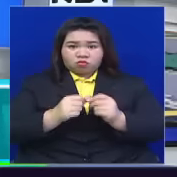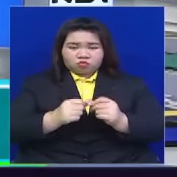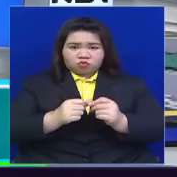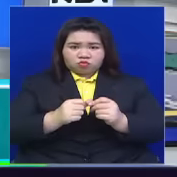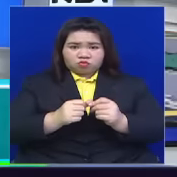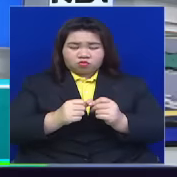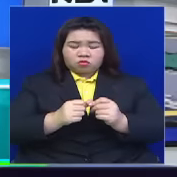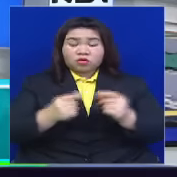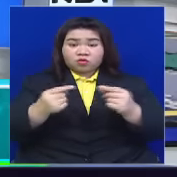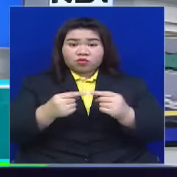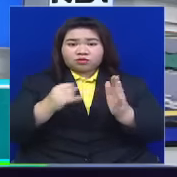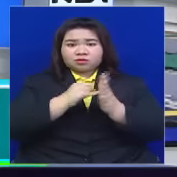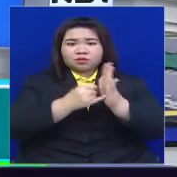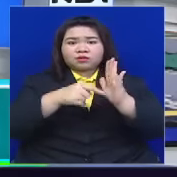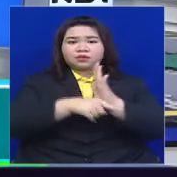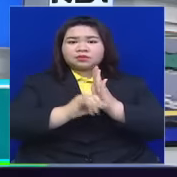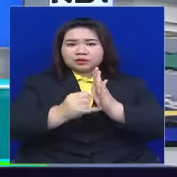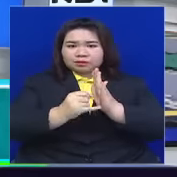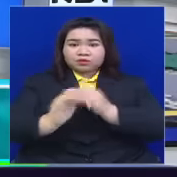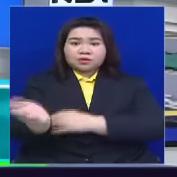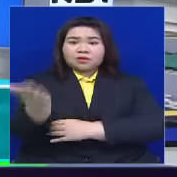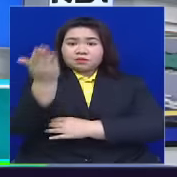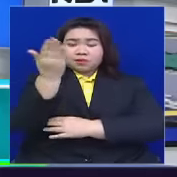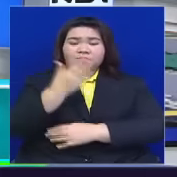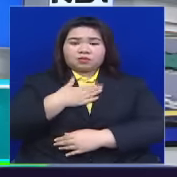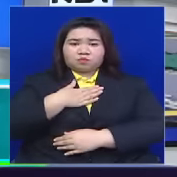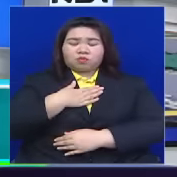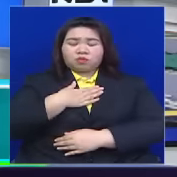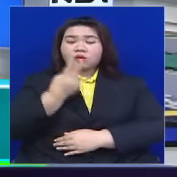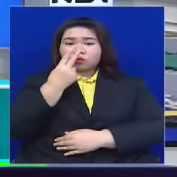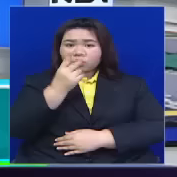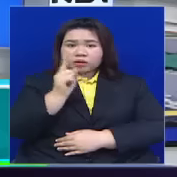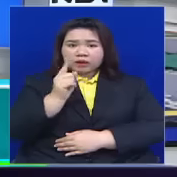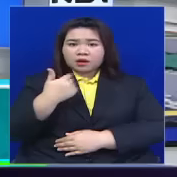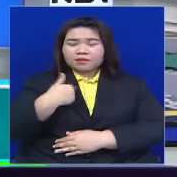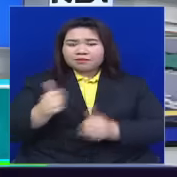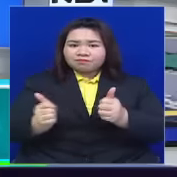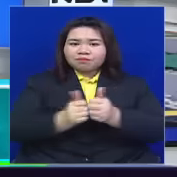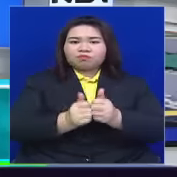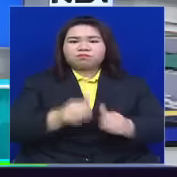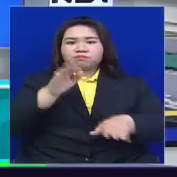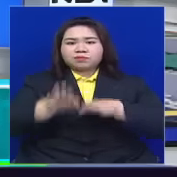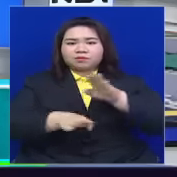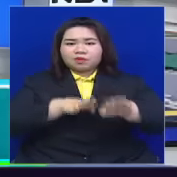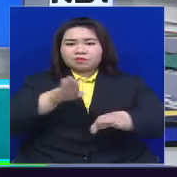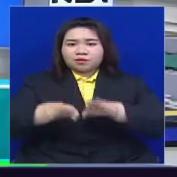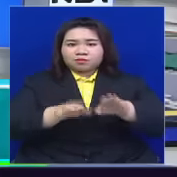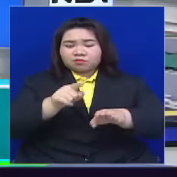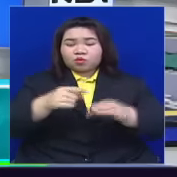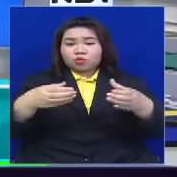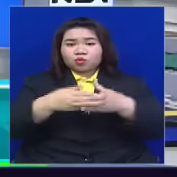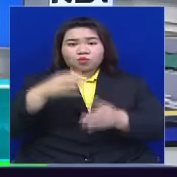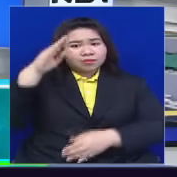เภอแก่งหางแมวจังหวัดจันทบุรีนะครับเมื่อเช้าผมออกติดตามชุดปฏิบัติการกองพันลาดตระเว